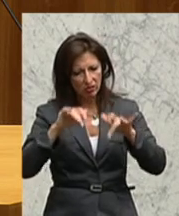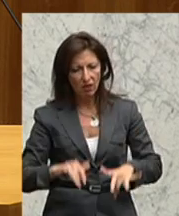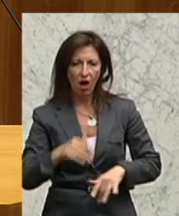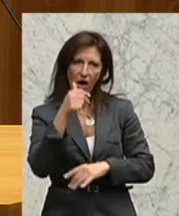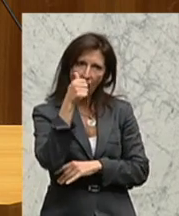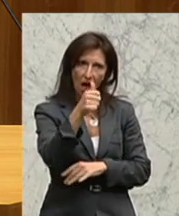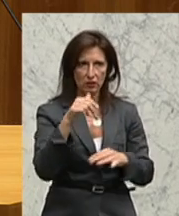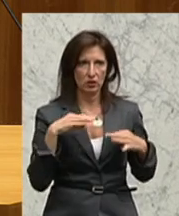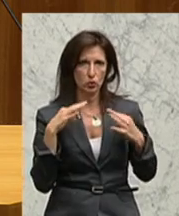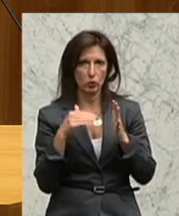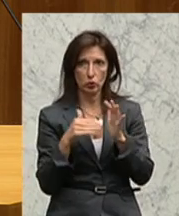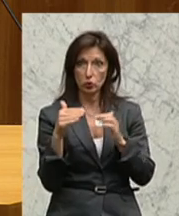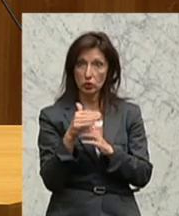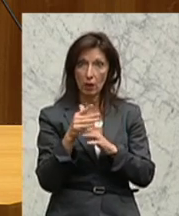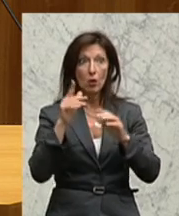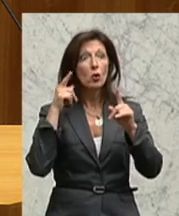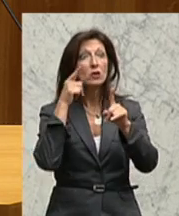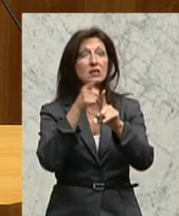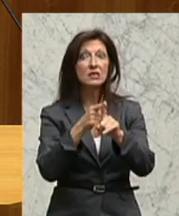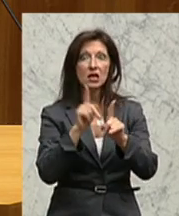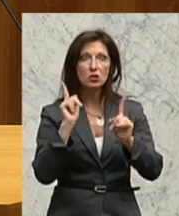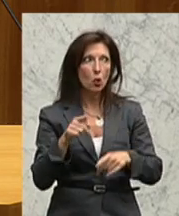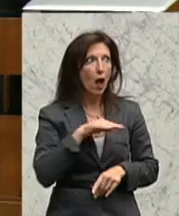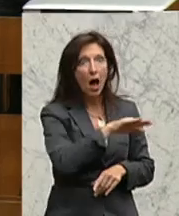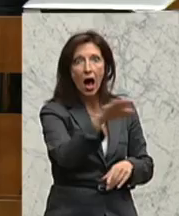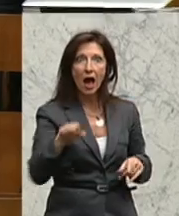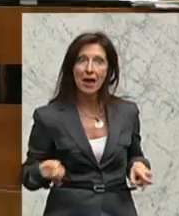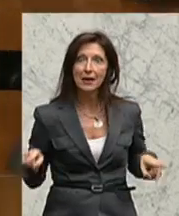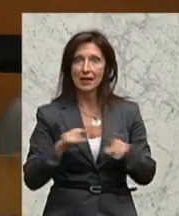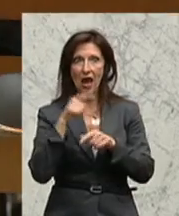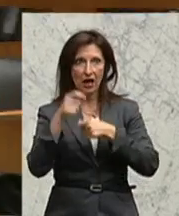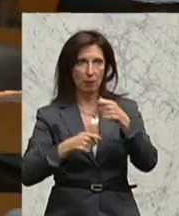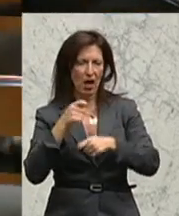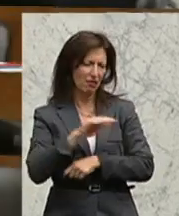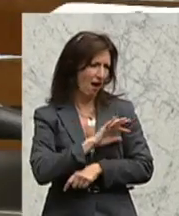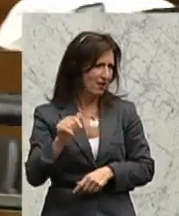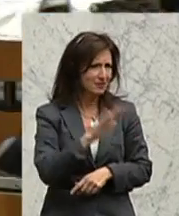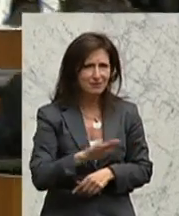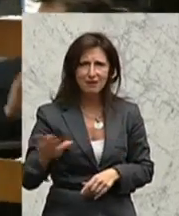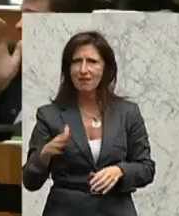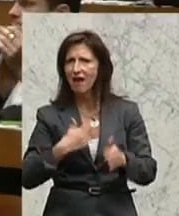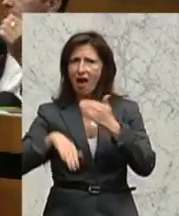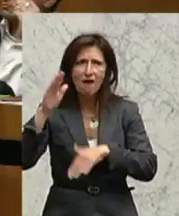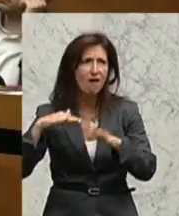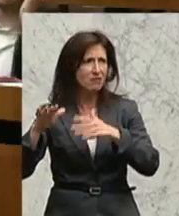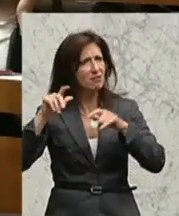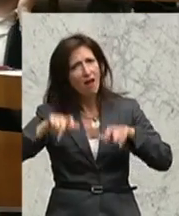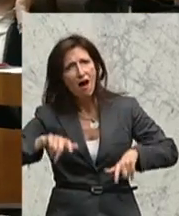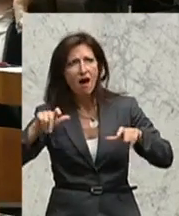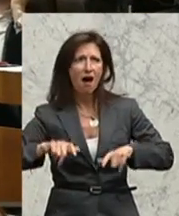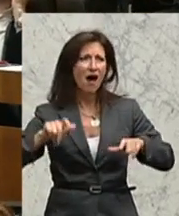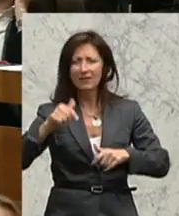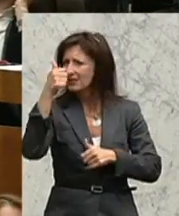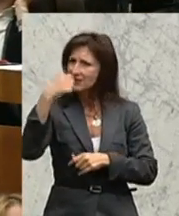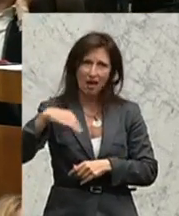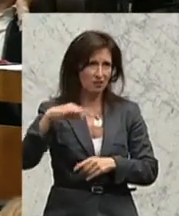allen gleich gut geht, dass alle gleich behandelt werden, alle Kinder, alle Erwachsenen, alle älteren Menschen. Und das ist der einzige Sinn. Und